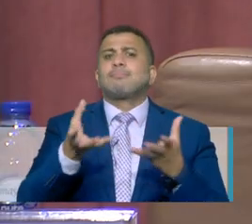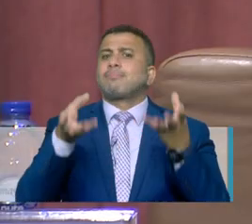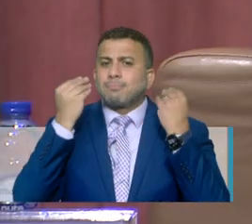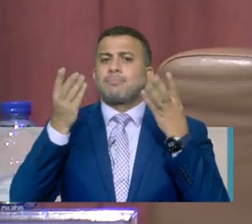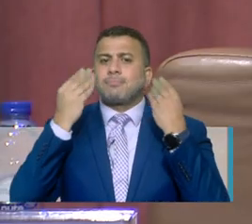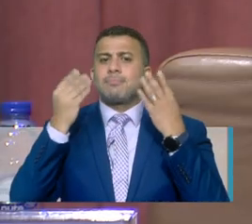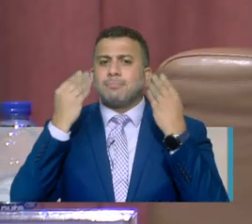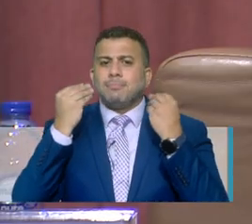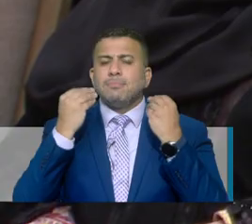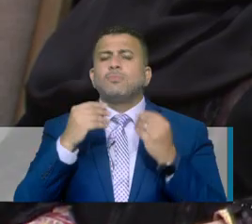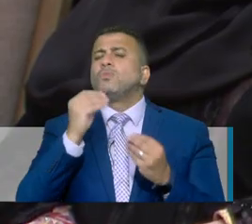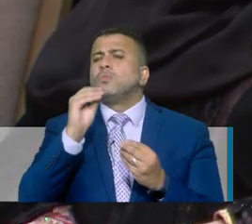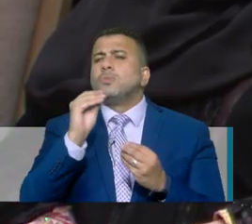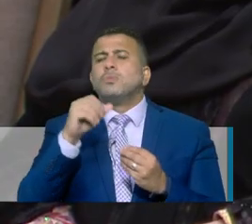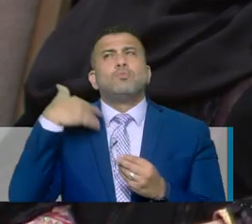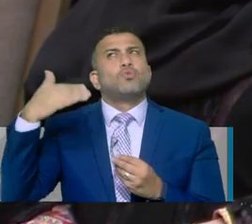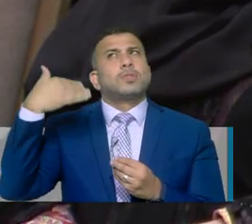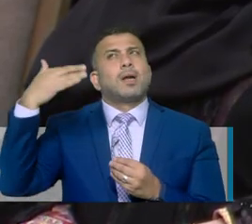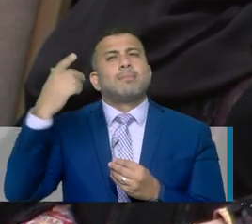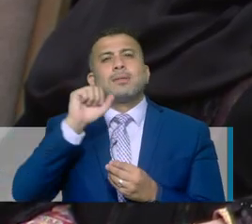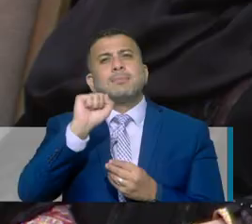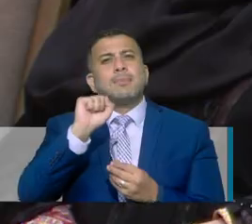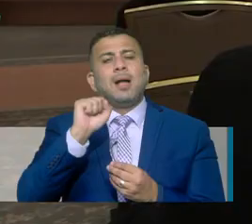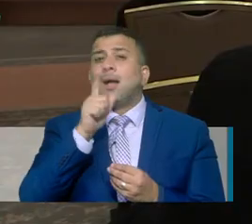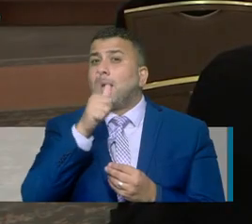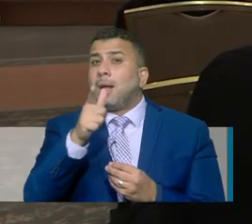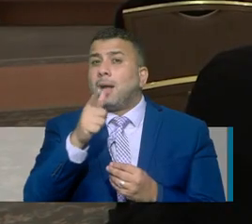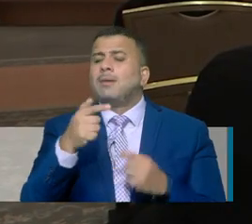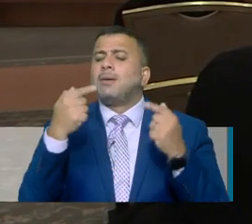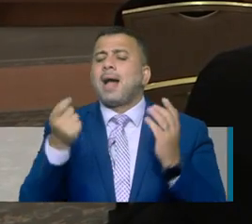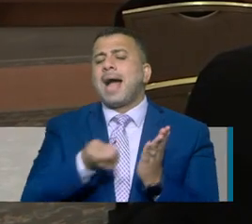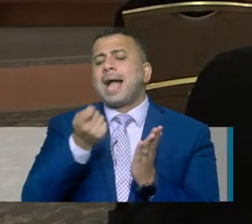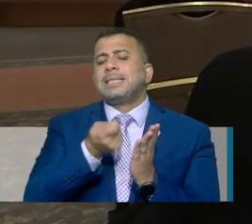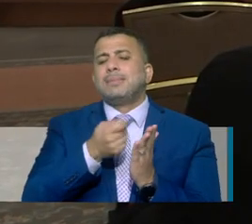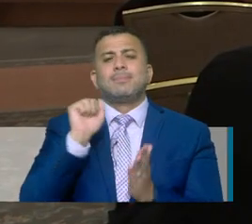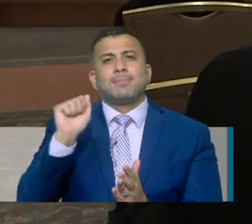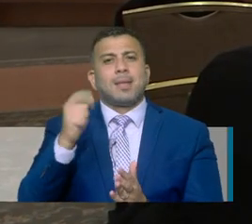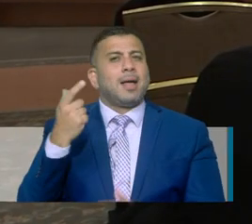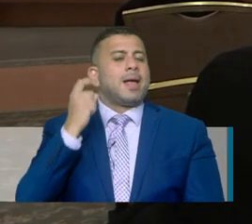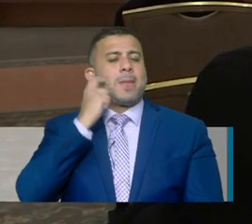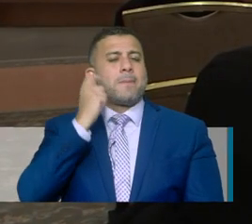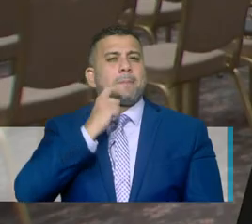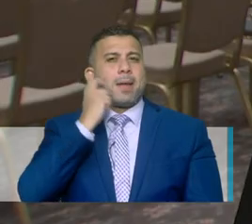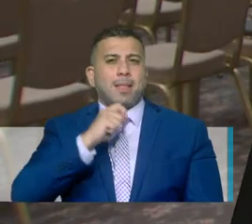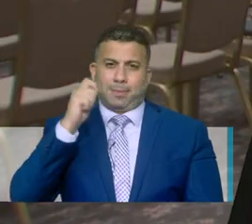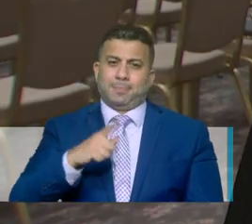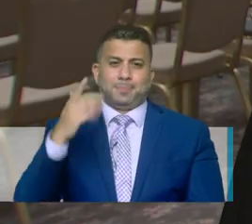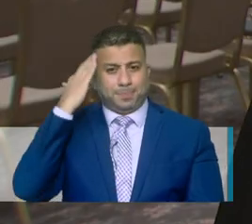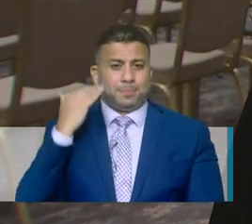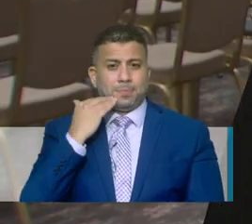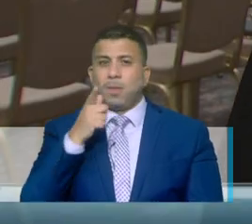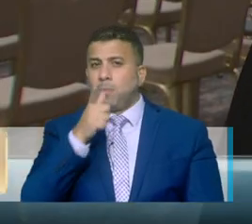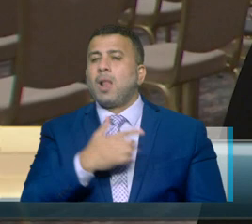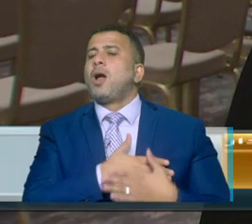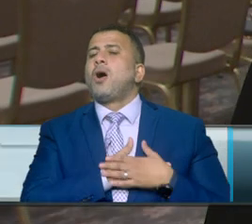التعرف إلى ملامح الرؤية المستقبلية لواقع تجربة الأديبة الإماراتية. والحقيقة أنا أكثر شيء